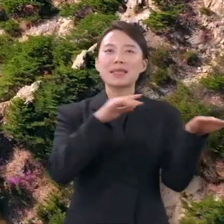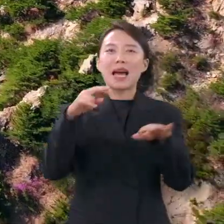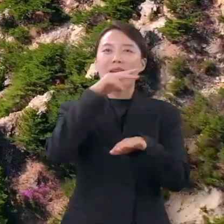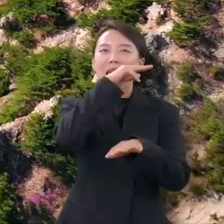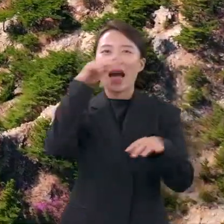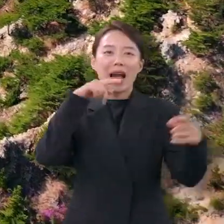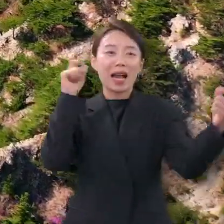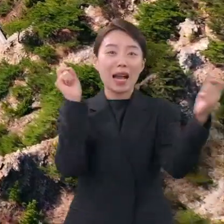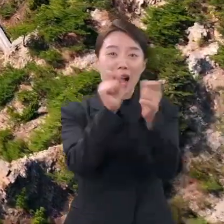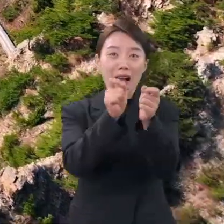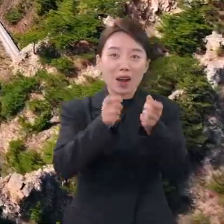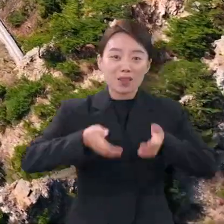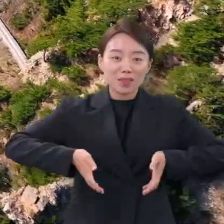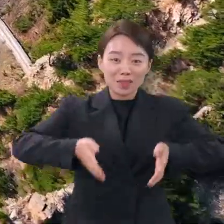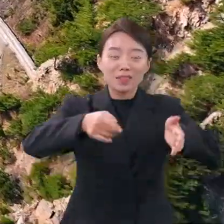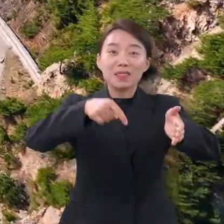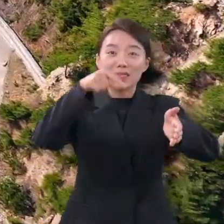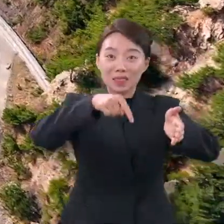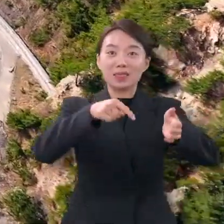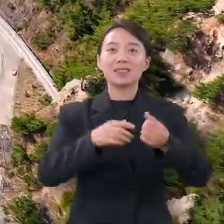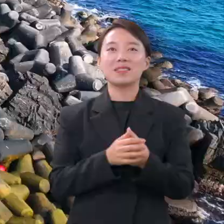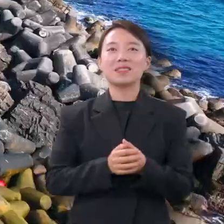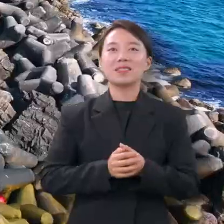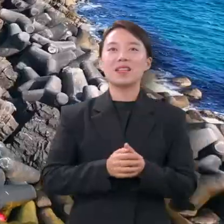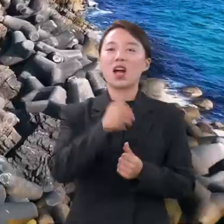바다향이 가장 가까운 도로가 있는 곳